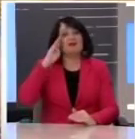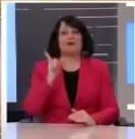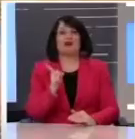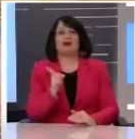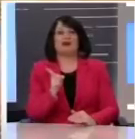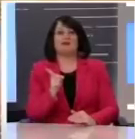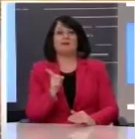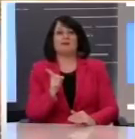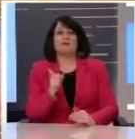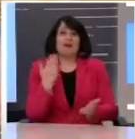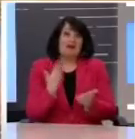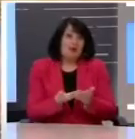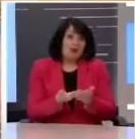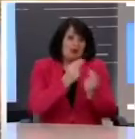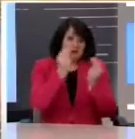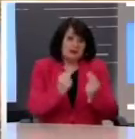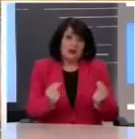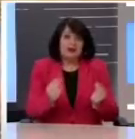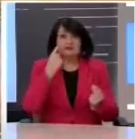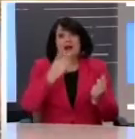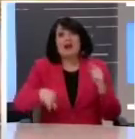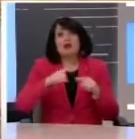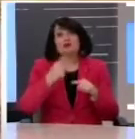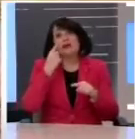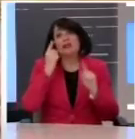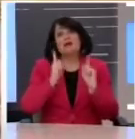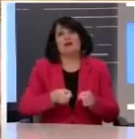αν είναι απτά ή δεν είναι απτά αποτελέσματα στα κρίνει ο ελληνικός λαός.